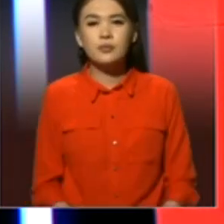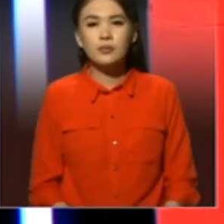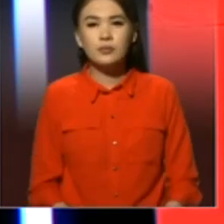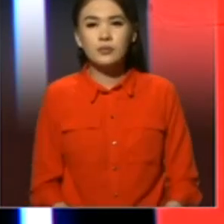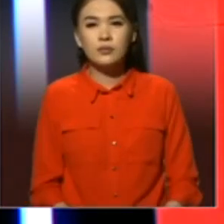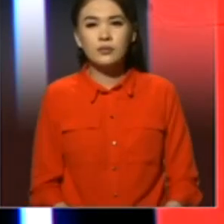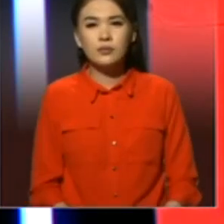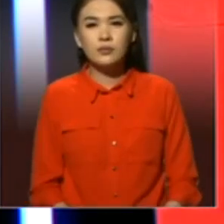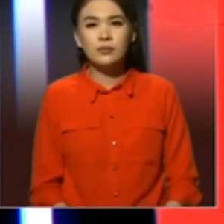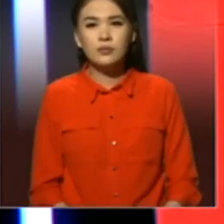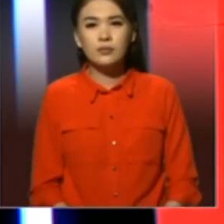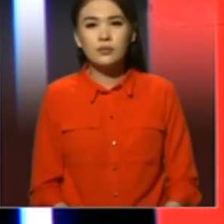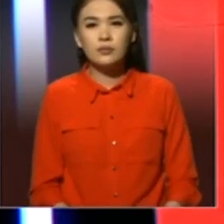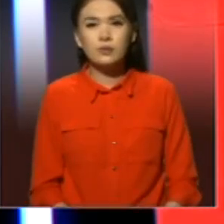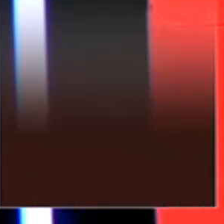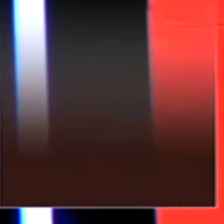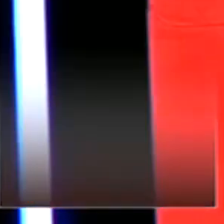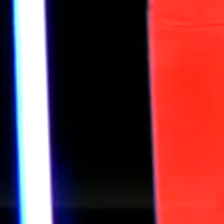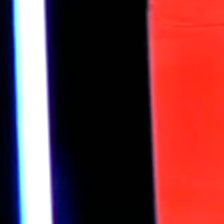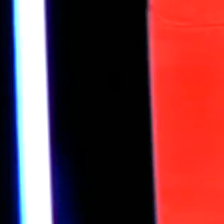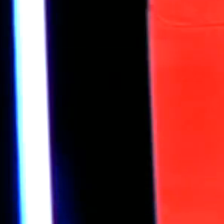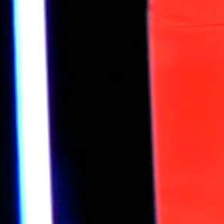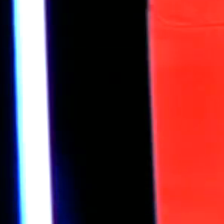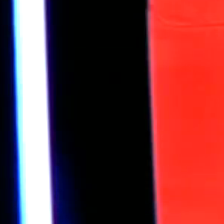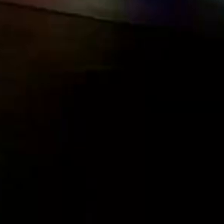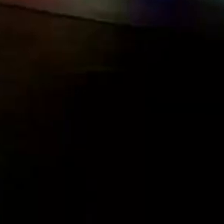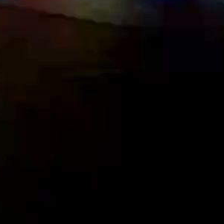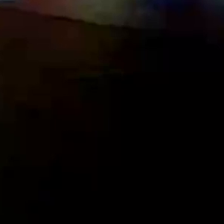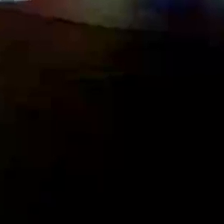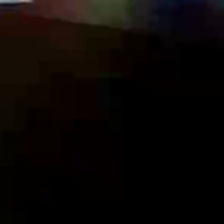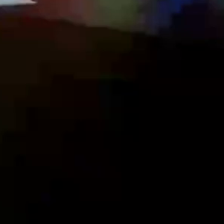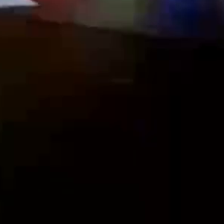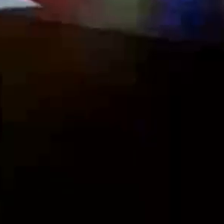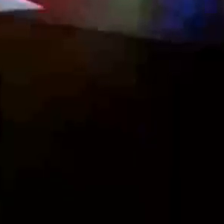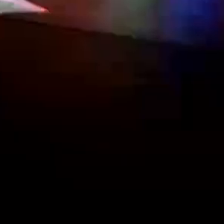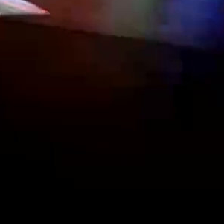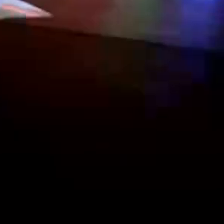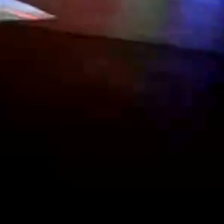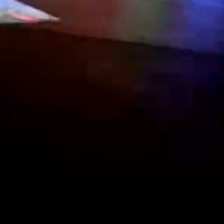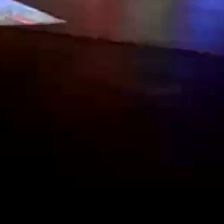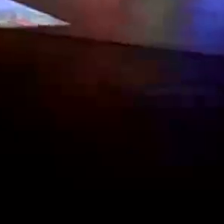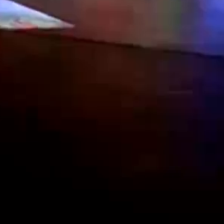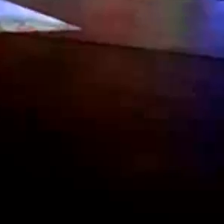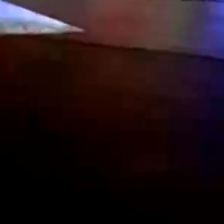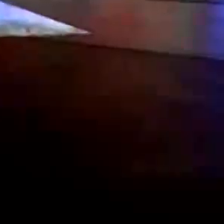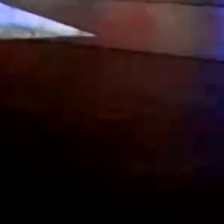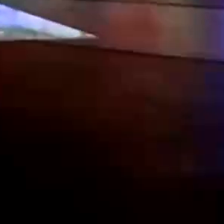Көпжасар. Көп жасайық. Сау болыңыздар.